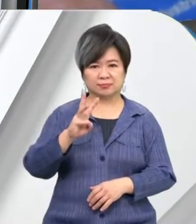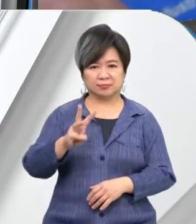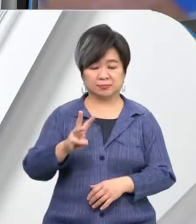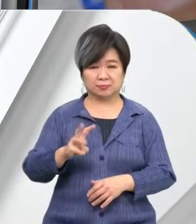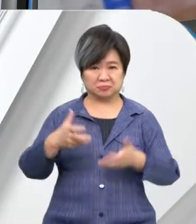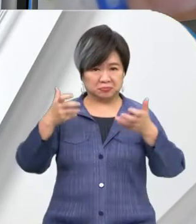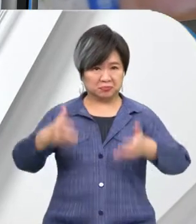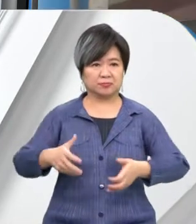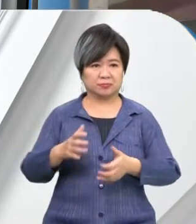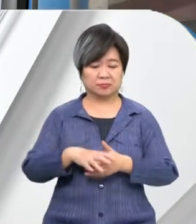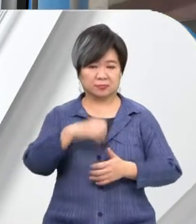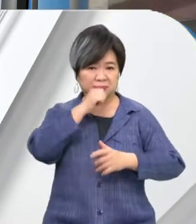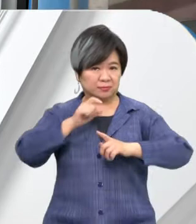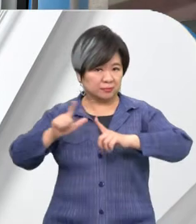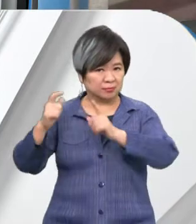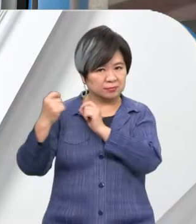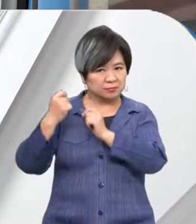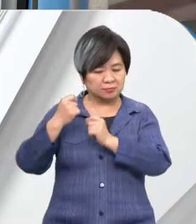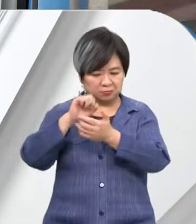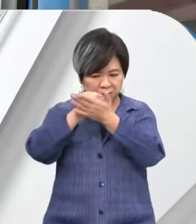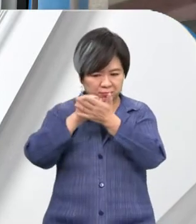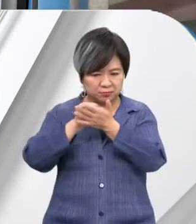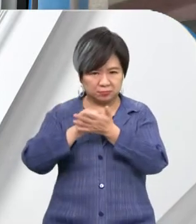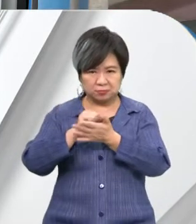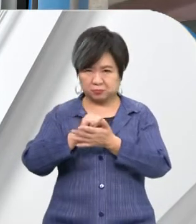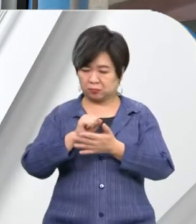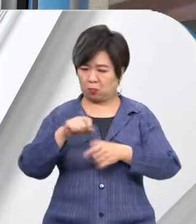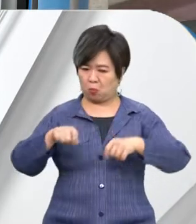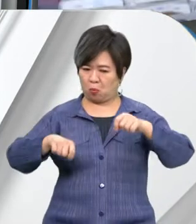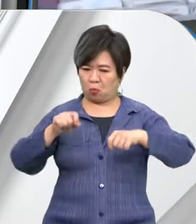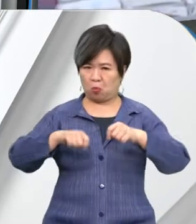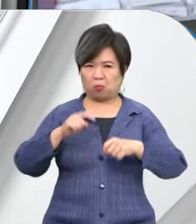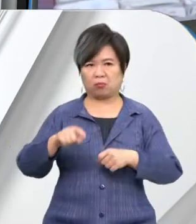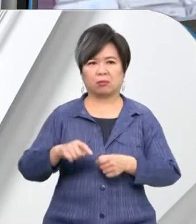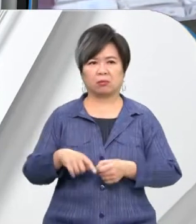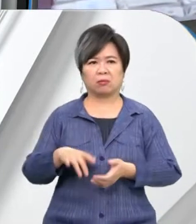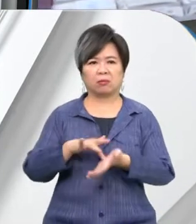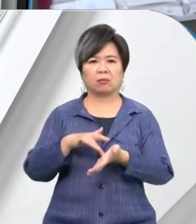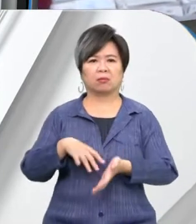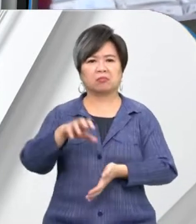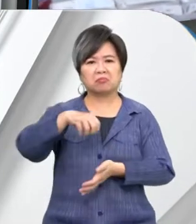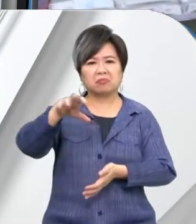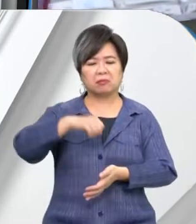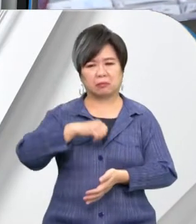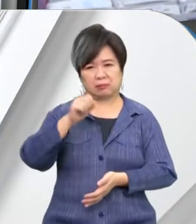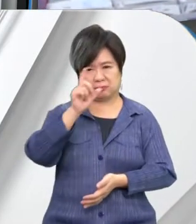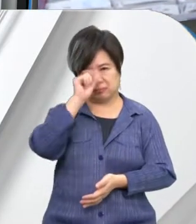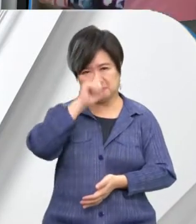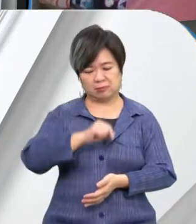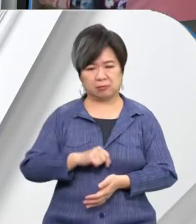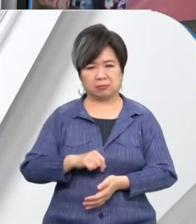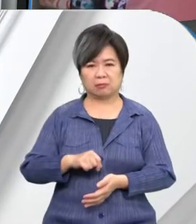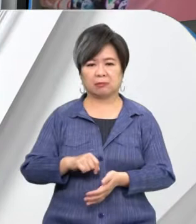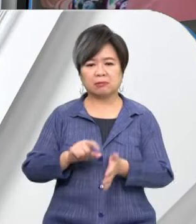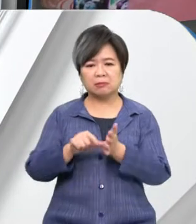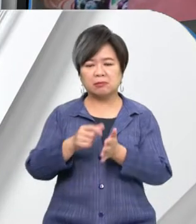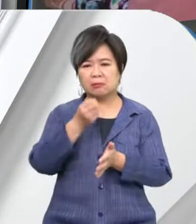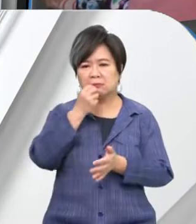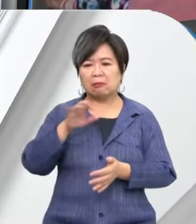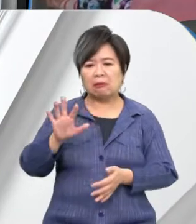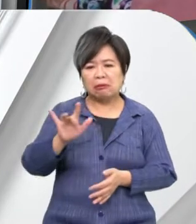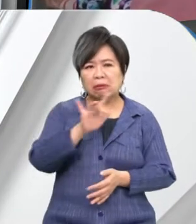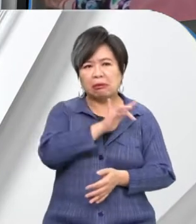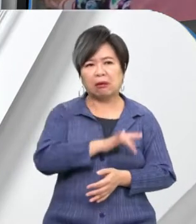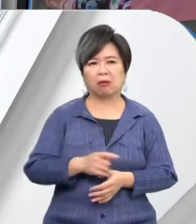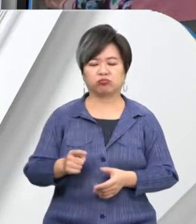推动这建造方最近是发现，当多民众充分了解，还有某找事件时，所以他的回收过期